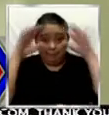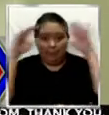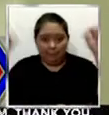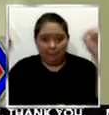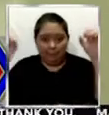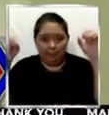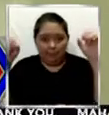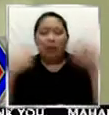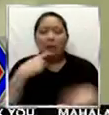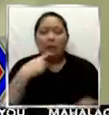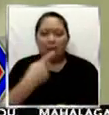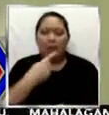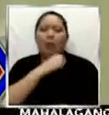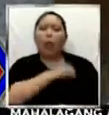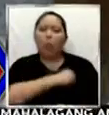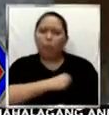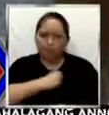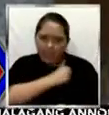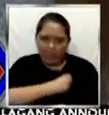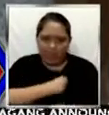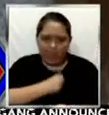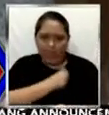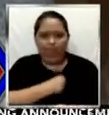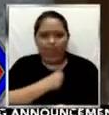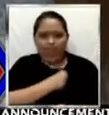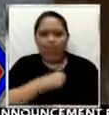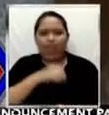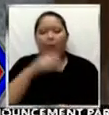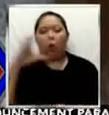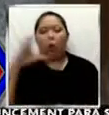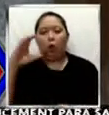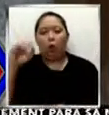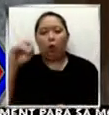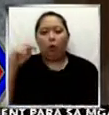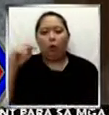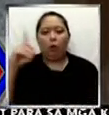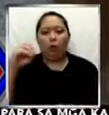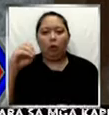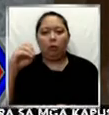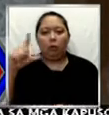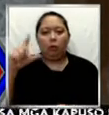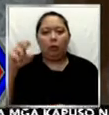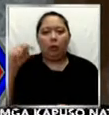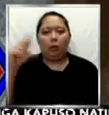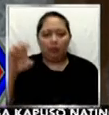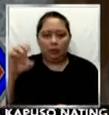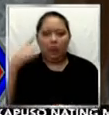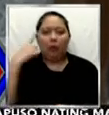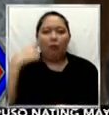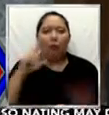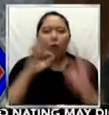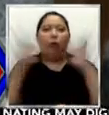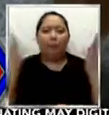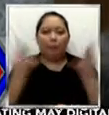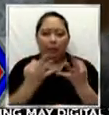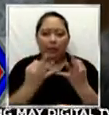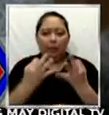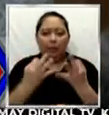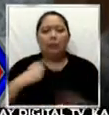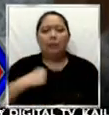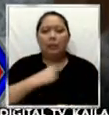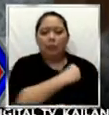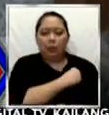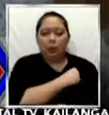si Alvarez, ginunita ng palasyo ang natatanging record ni Alvarez sa kanyang mahigit 40 taong